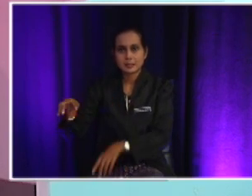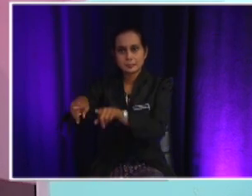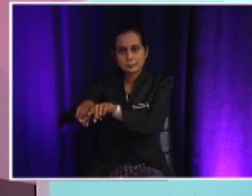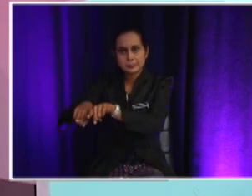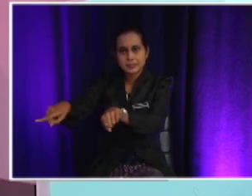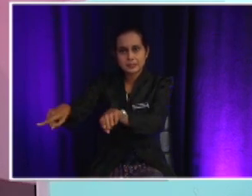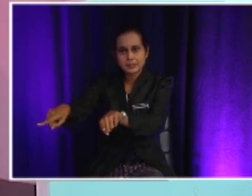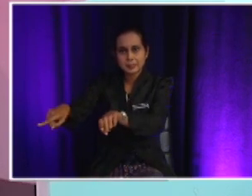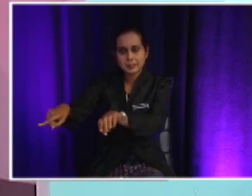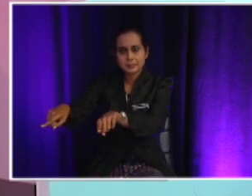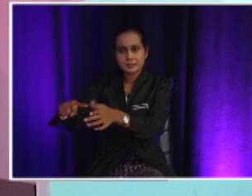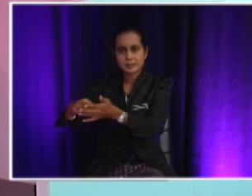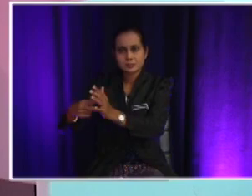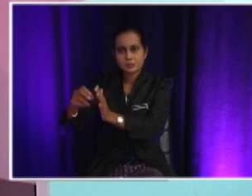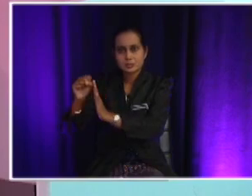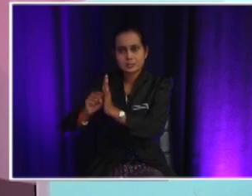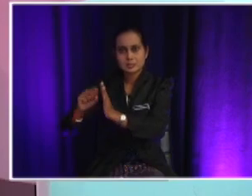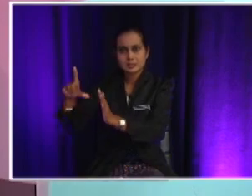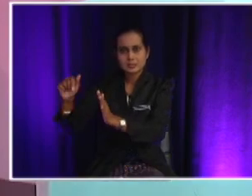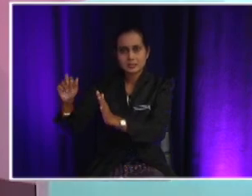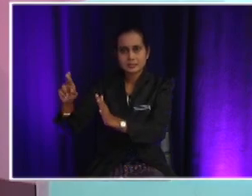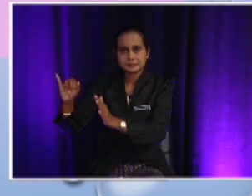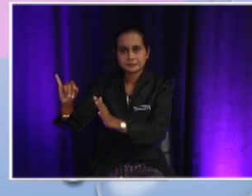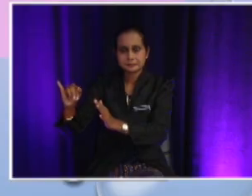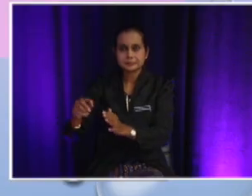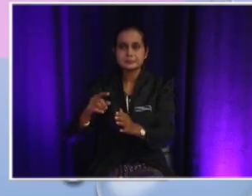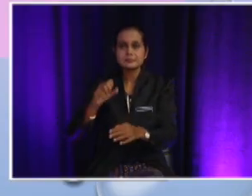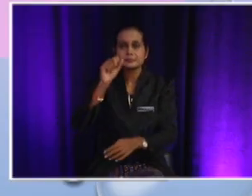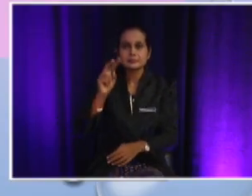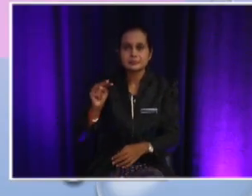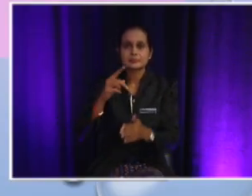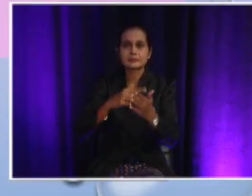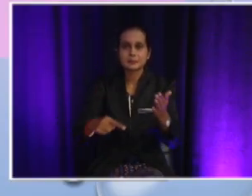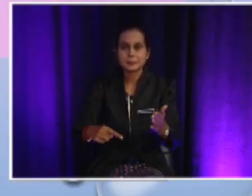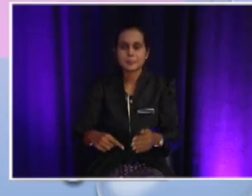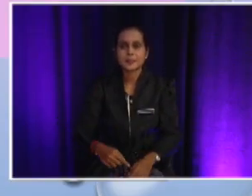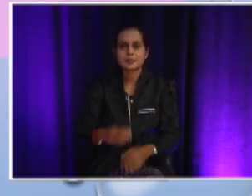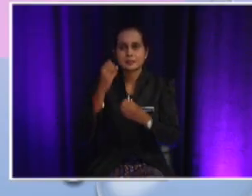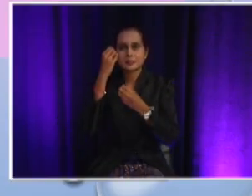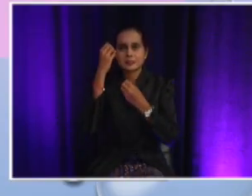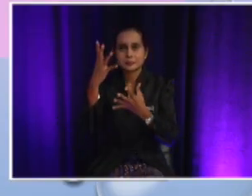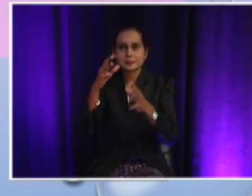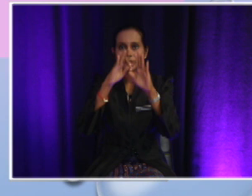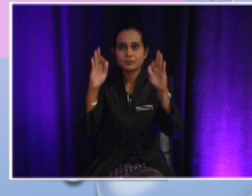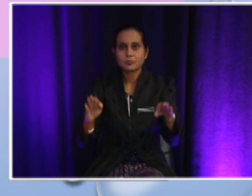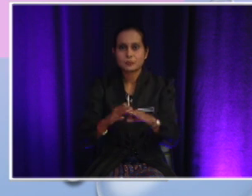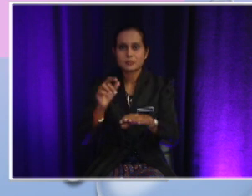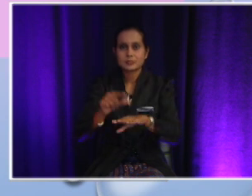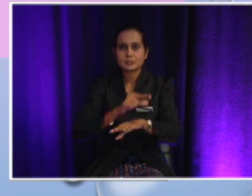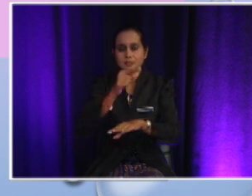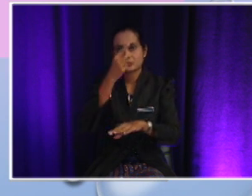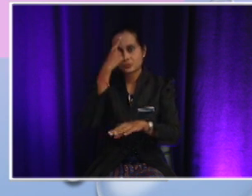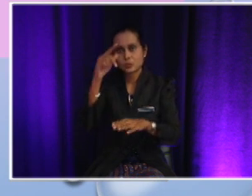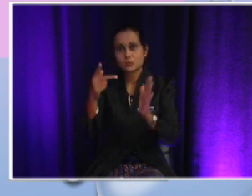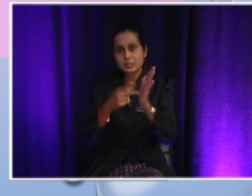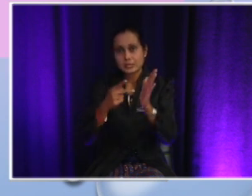adalah selari. Ini adalah selari. Okey, kita tengok apa soalan. Soalan minta apa? Nyatakan formula yang digunakan untuk menghitung.